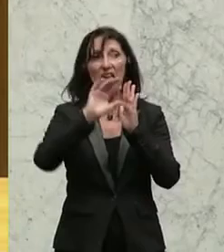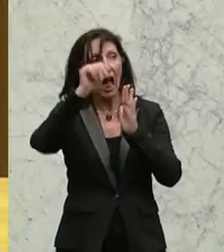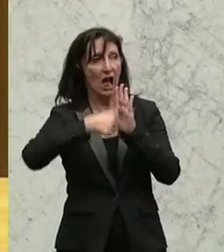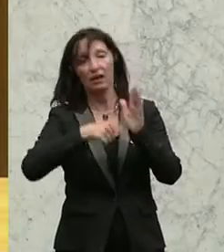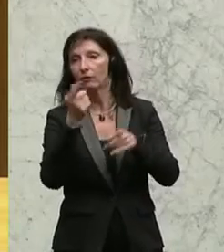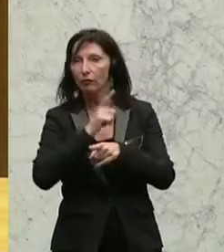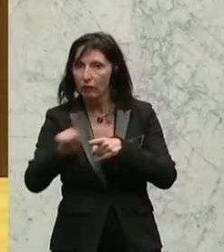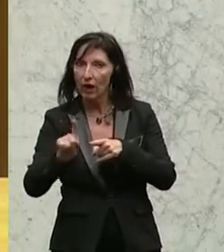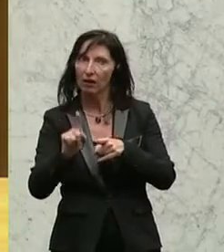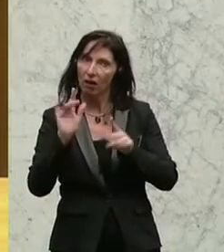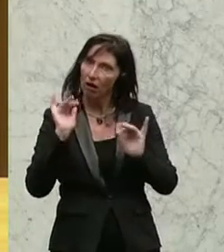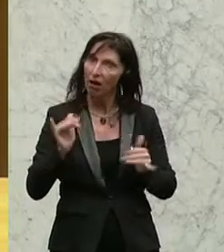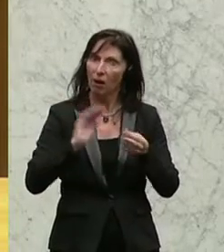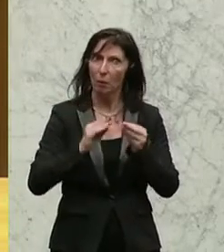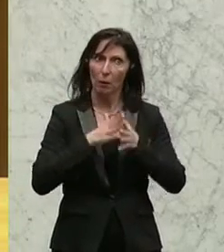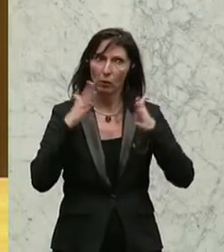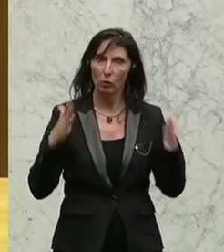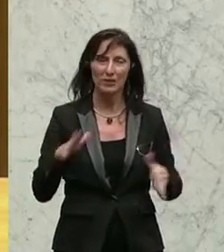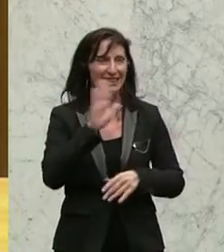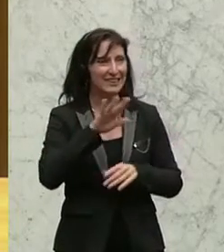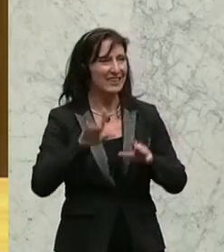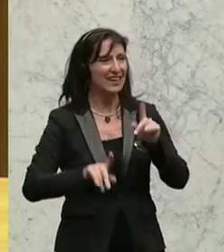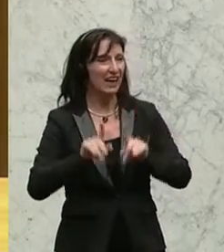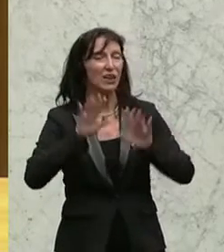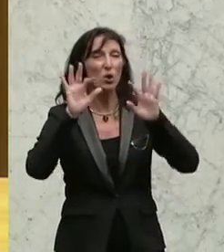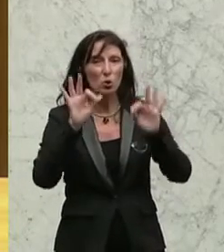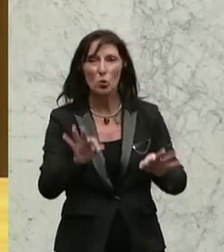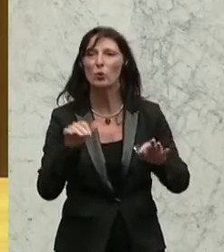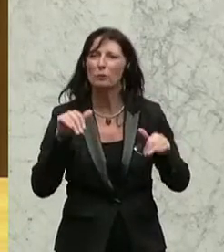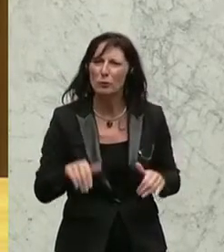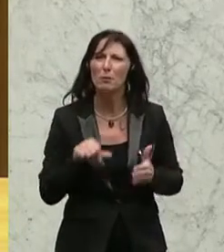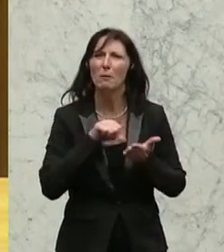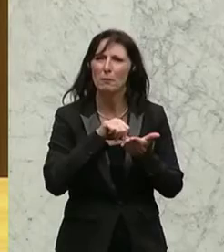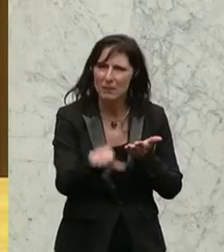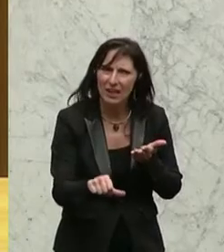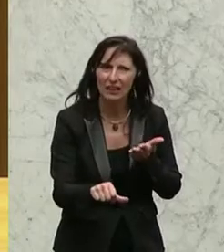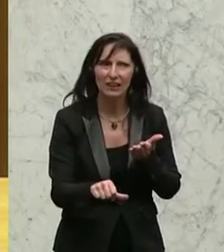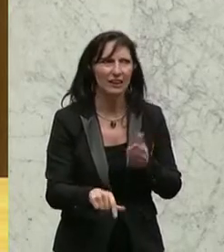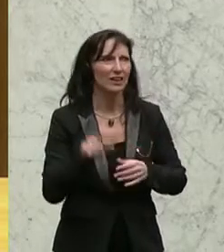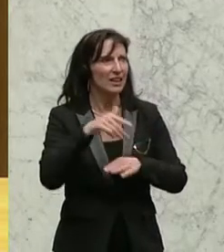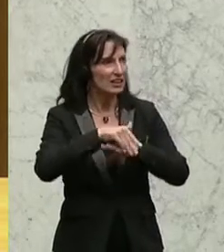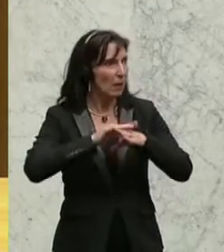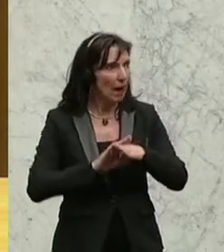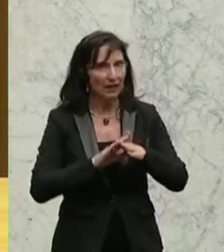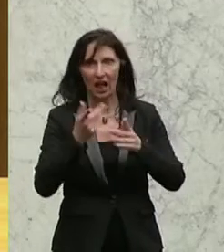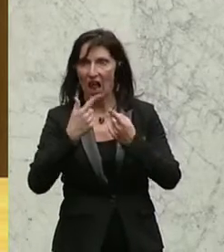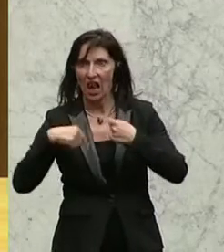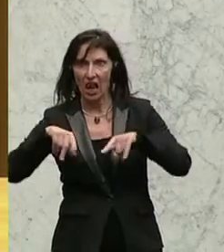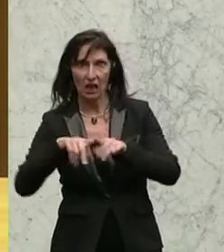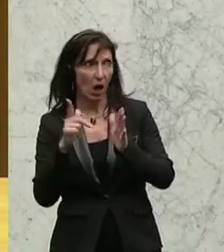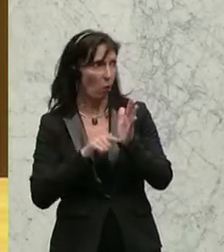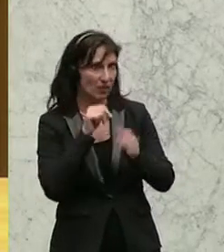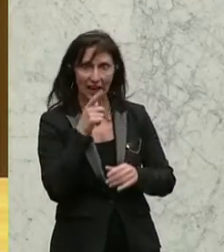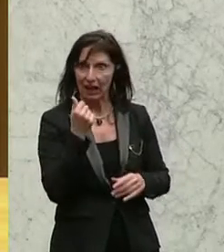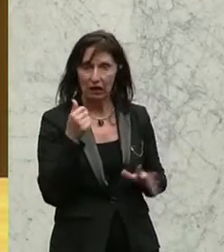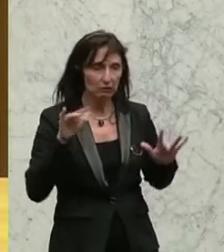großes Problem. Gute Kindergärten kosten Geld. Und Geld, das die Gemeinden und die Länder oft nicht haben und auch